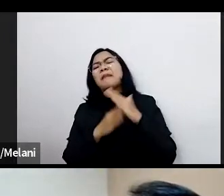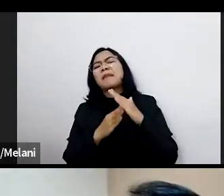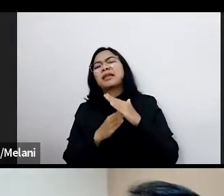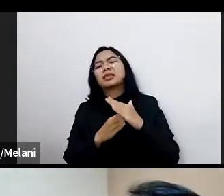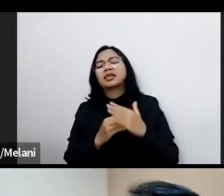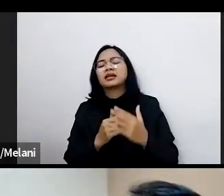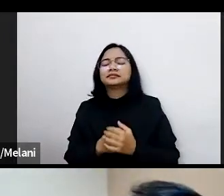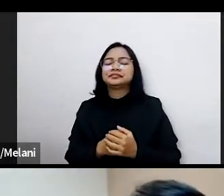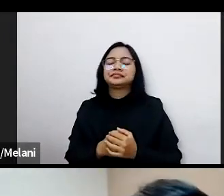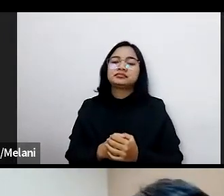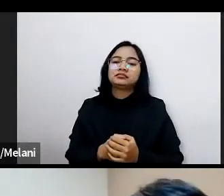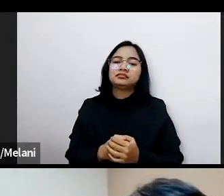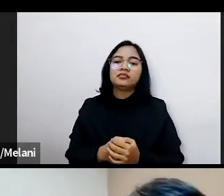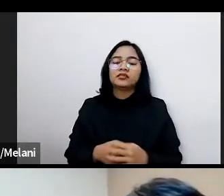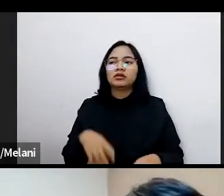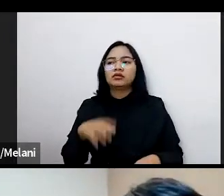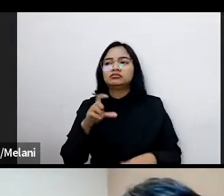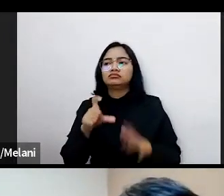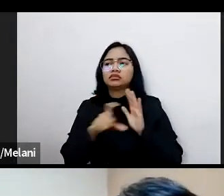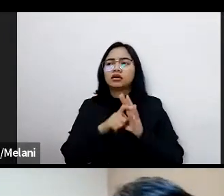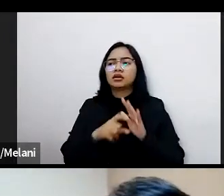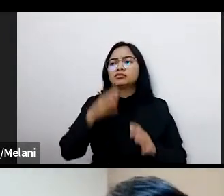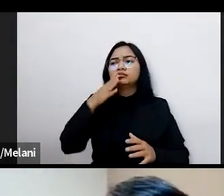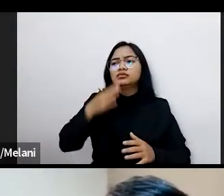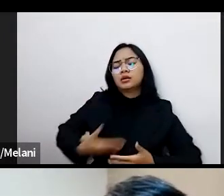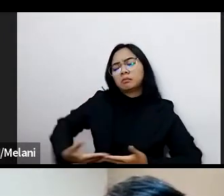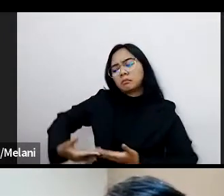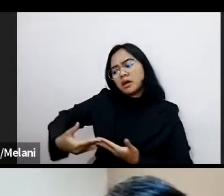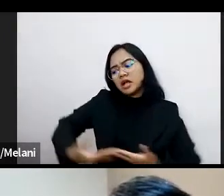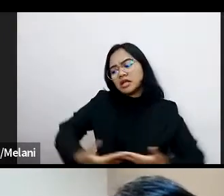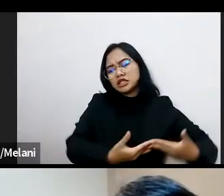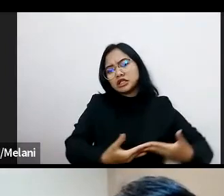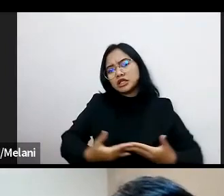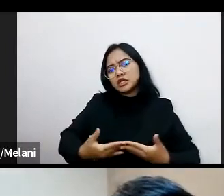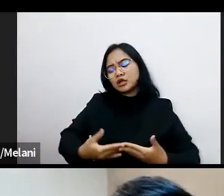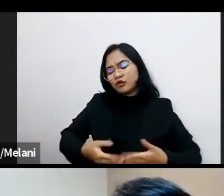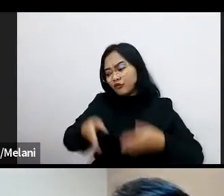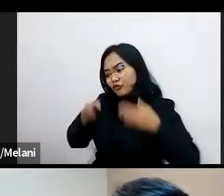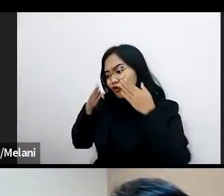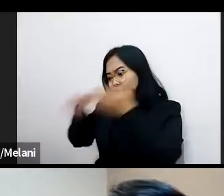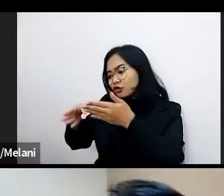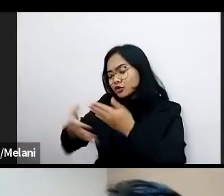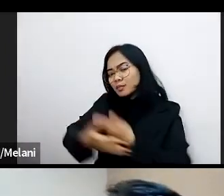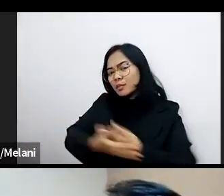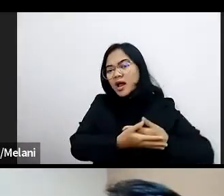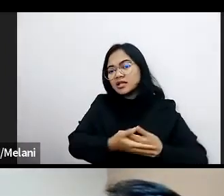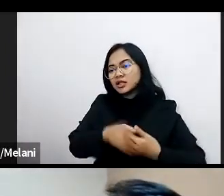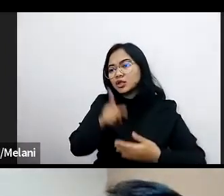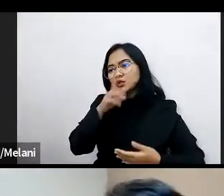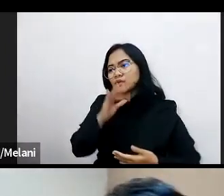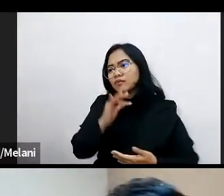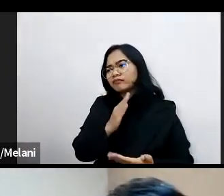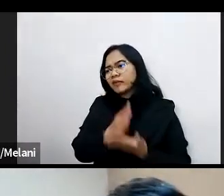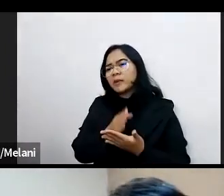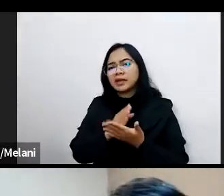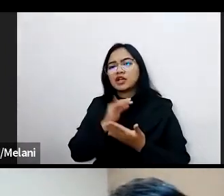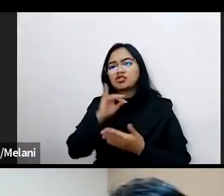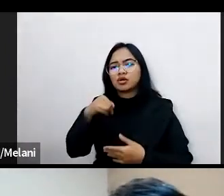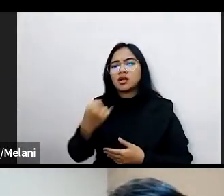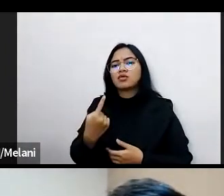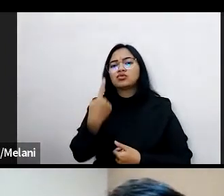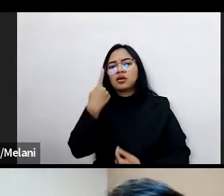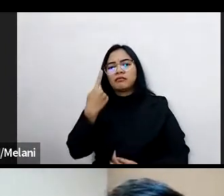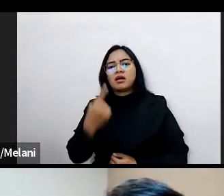maksudnya masih punya bayi dan kemudian dia harus fokus ke bayi, itu menjadi hambatan utama menurut